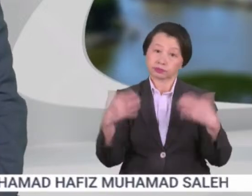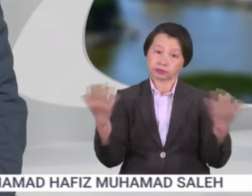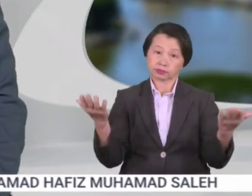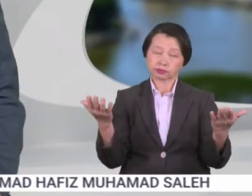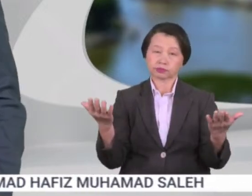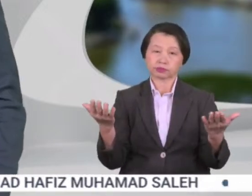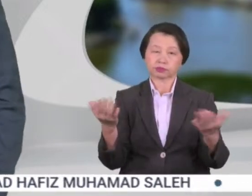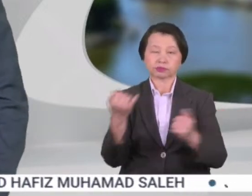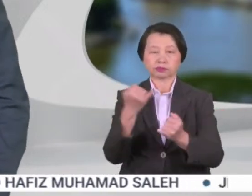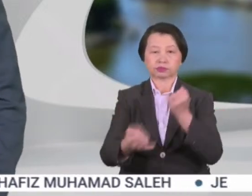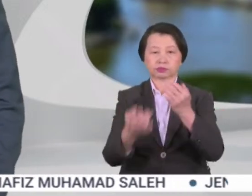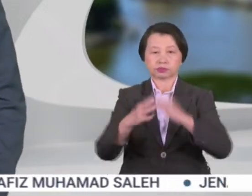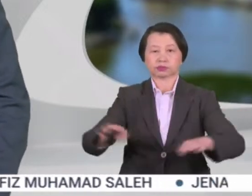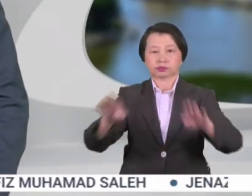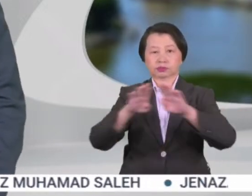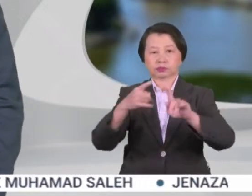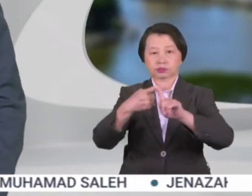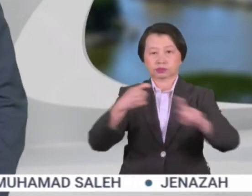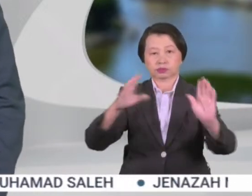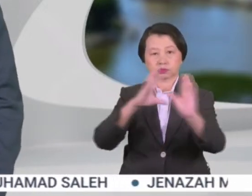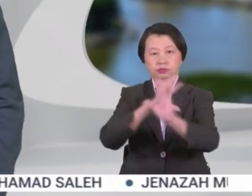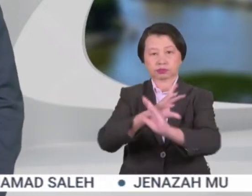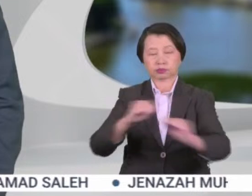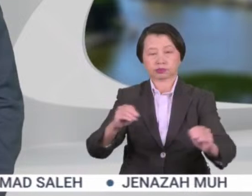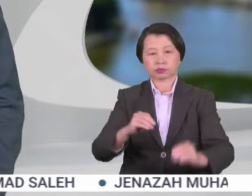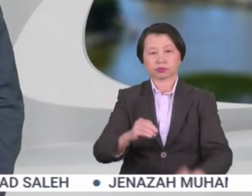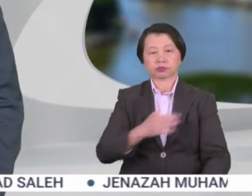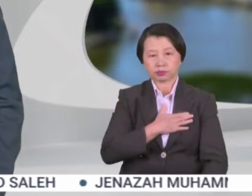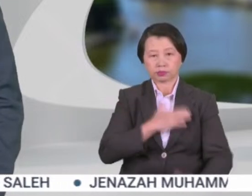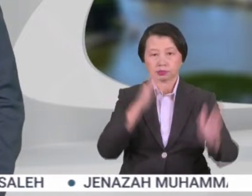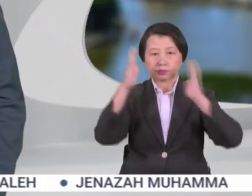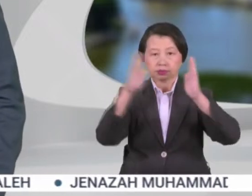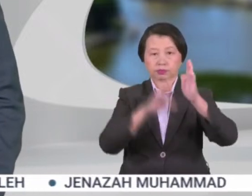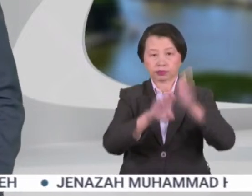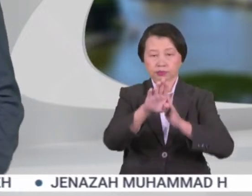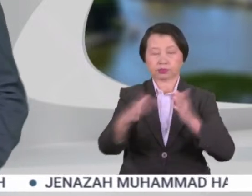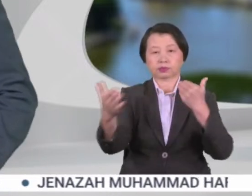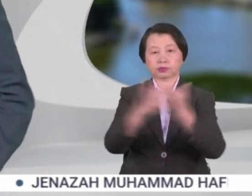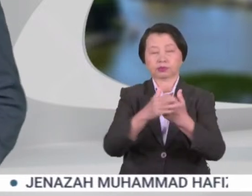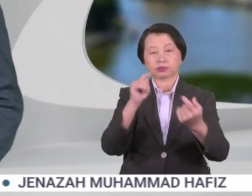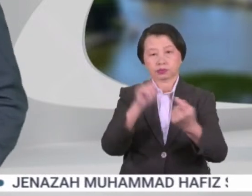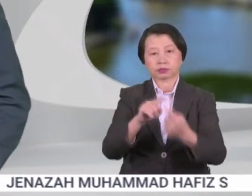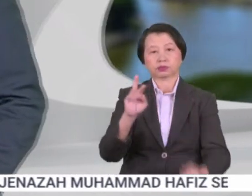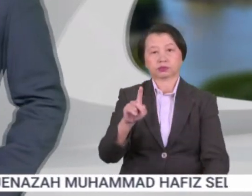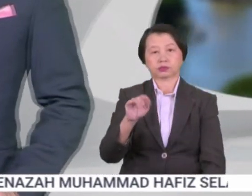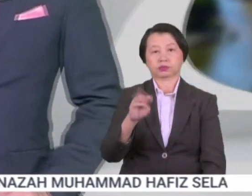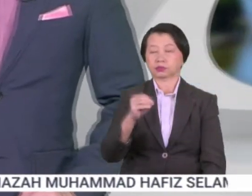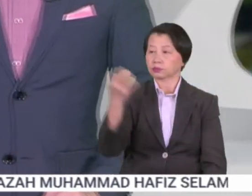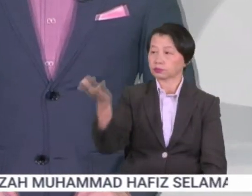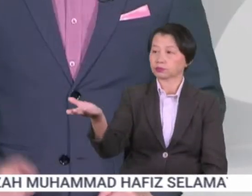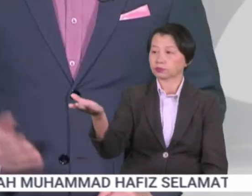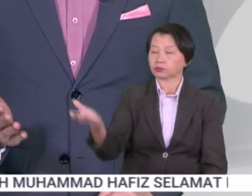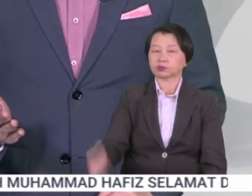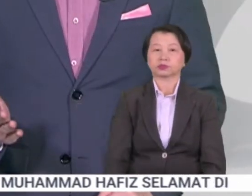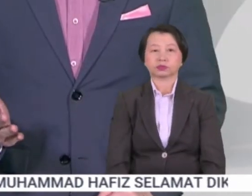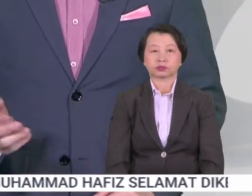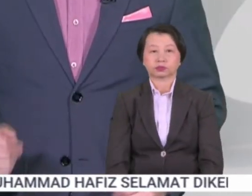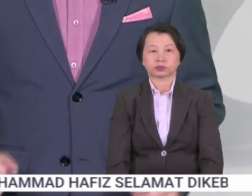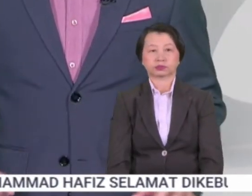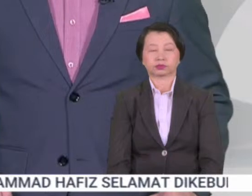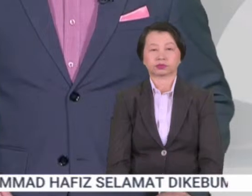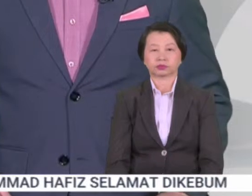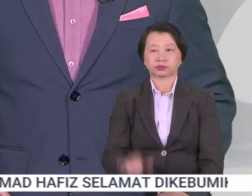perkongsian itu tadi mengakhiri berita dari Sarawak salam Malaysia Madani kita kembali bersama Nurul untuk berita seterusnya Nurul